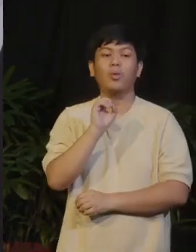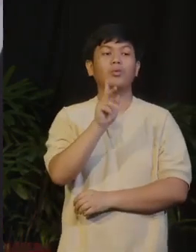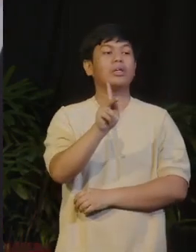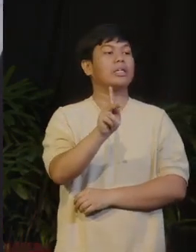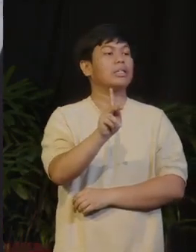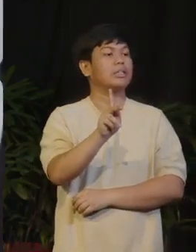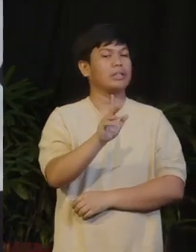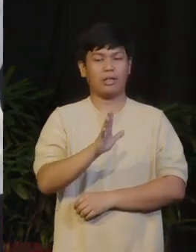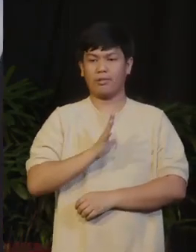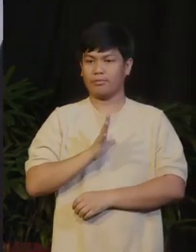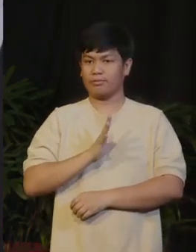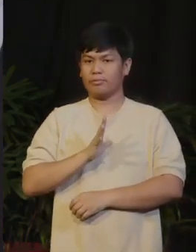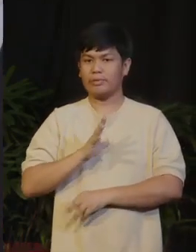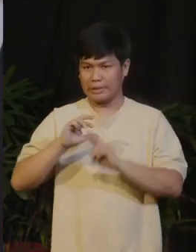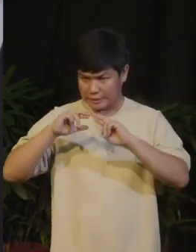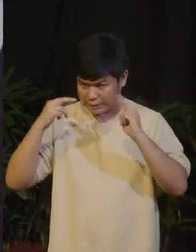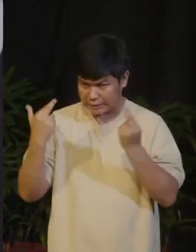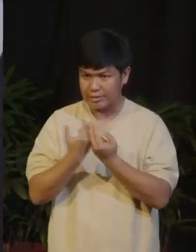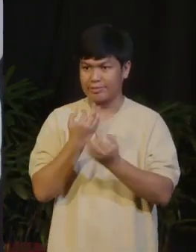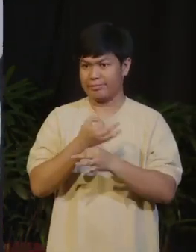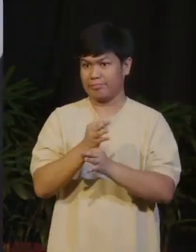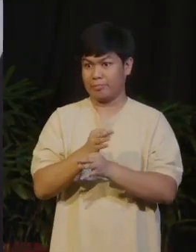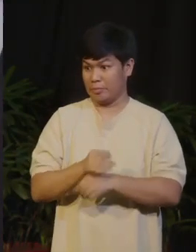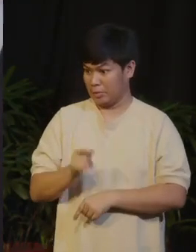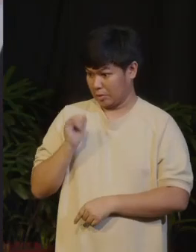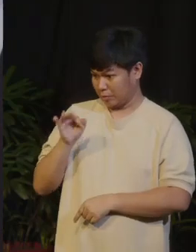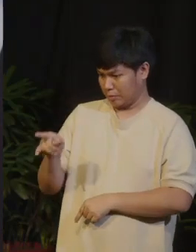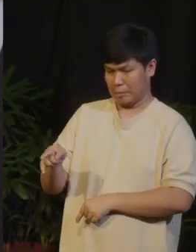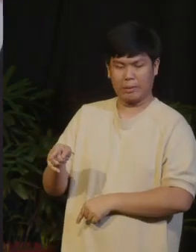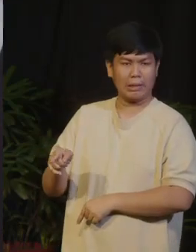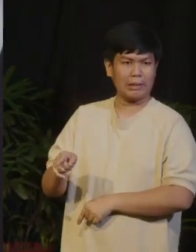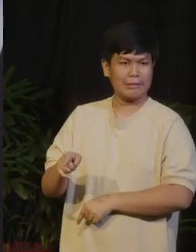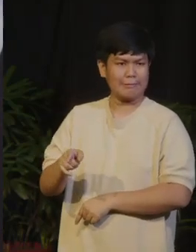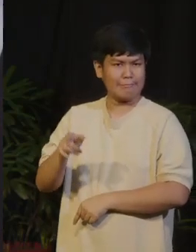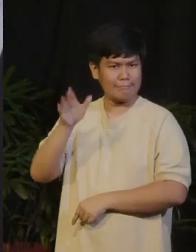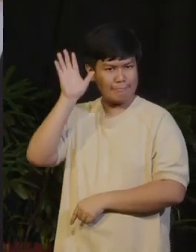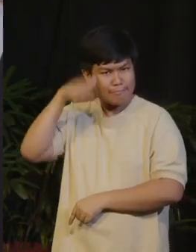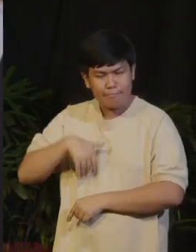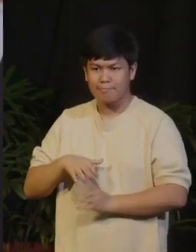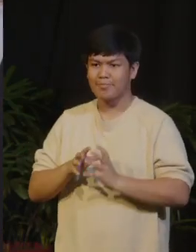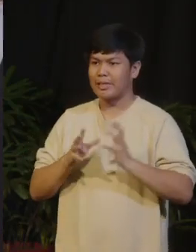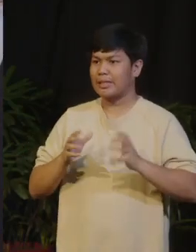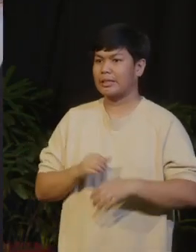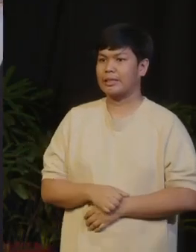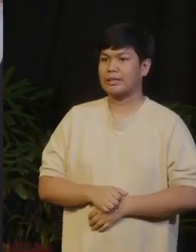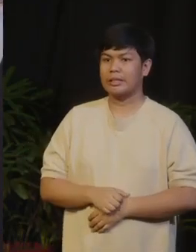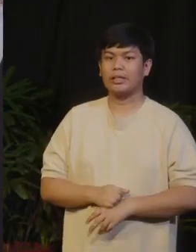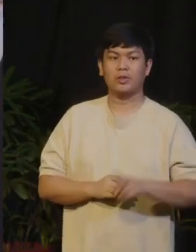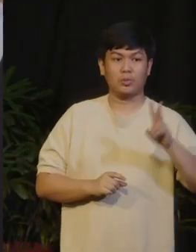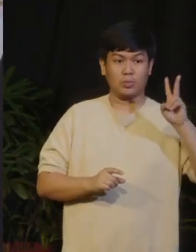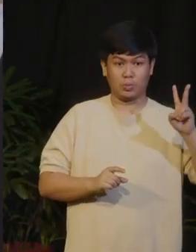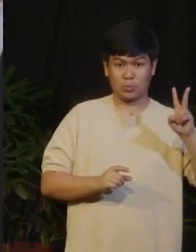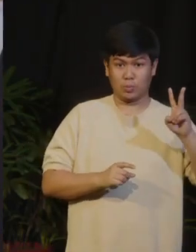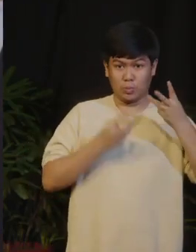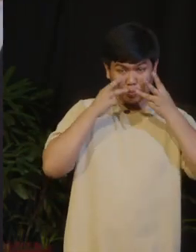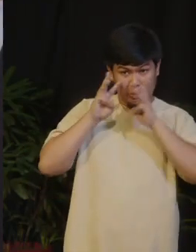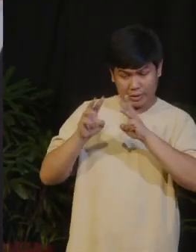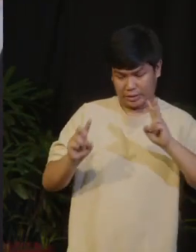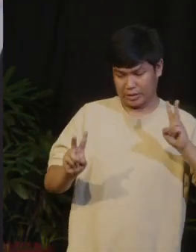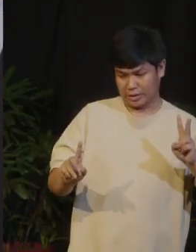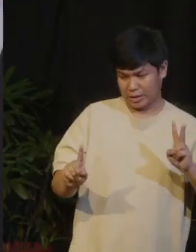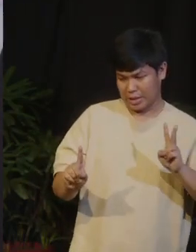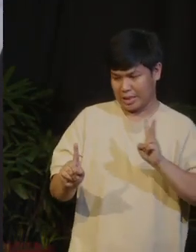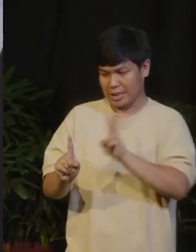ang objective, ma-restore siya. "But if he does not listen, take one or two others along with you, that every charge may